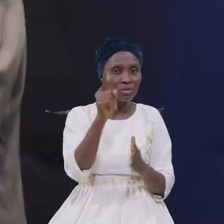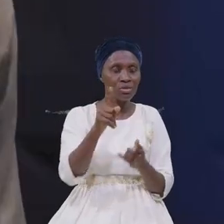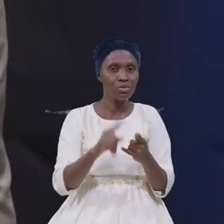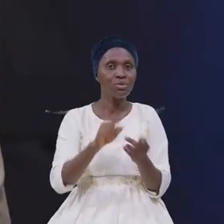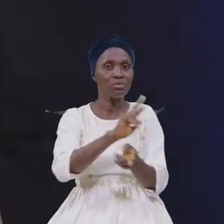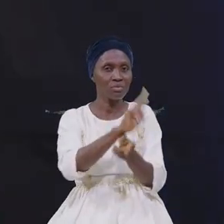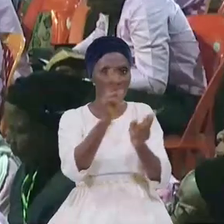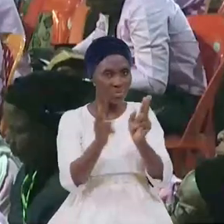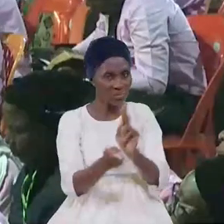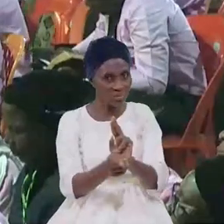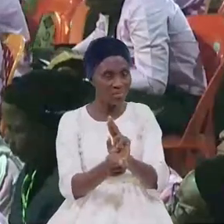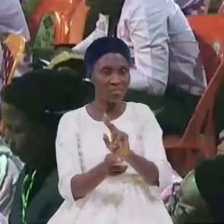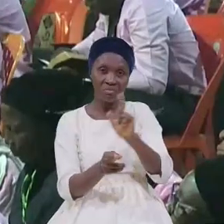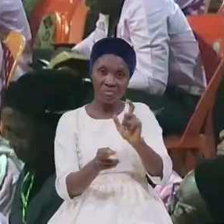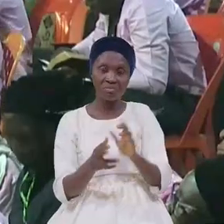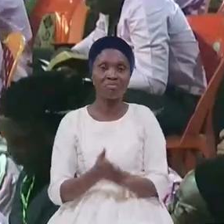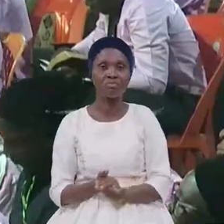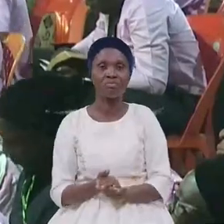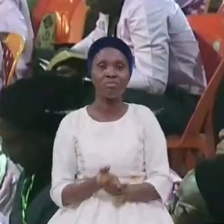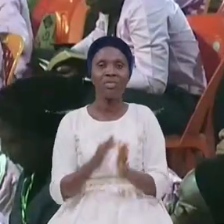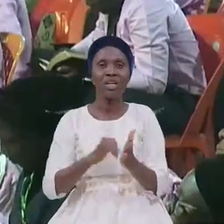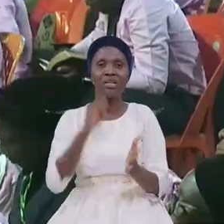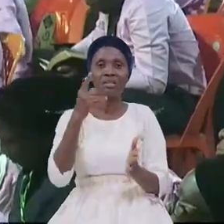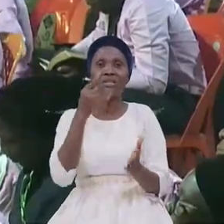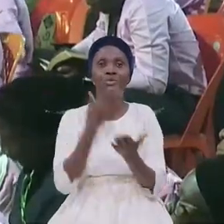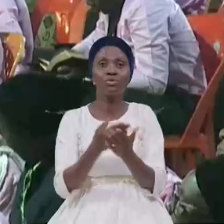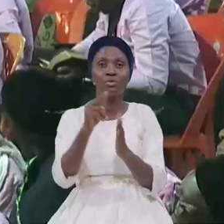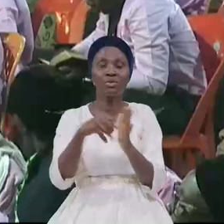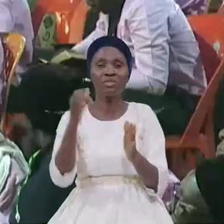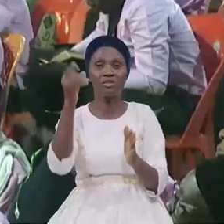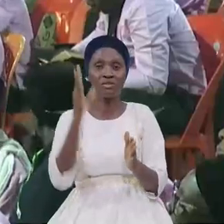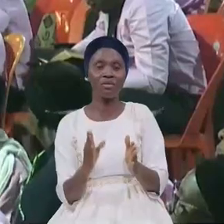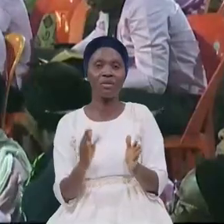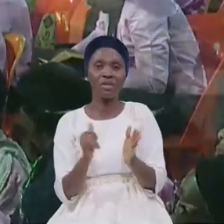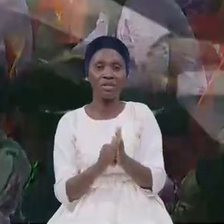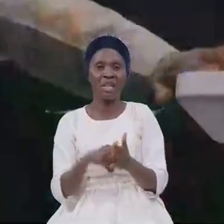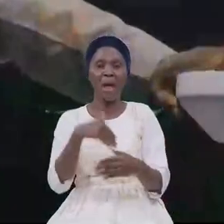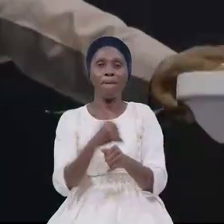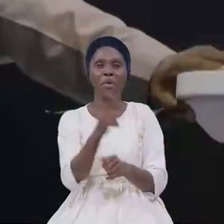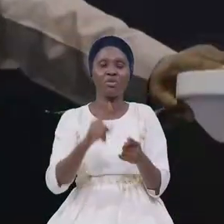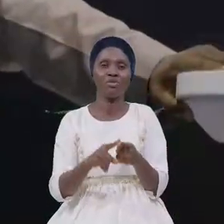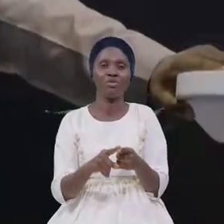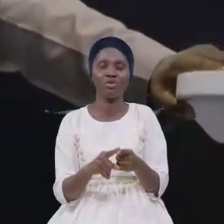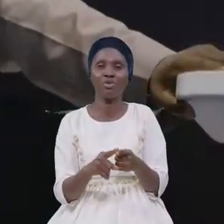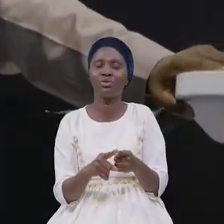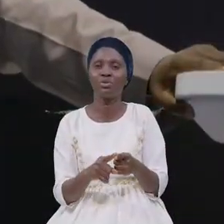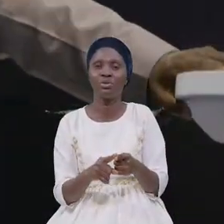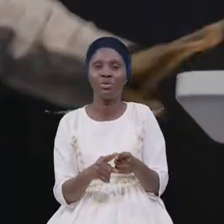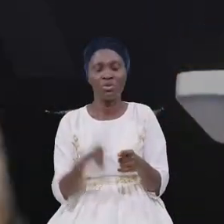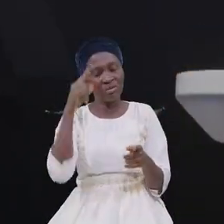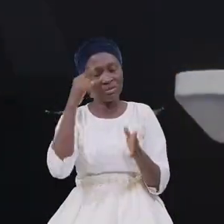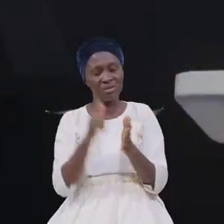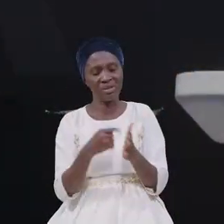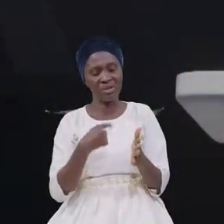repentance? C'est la bonté de Dieu qui vous fait penser que ah, je suis si mauvais, je suis très inique,